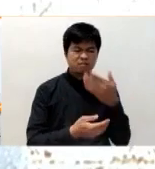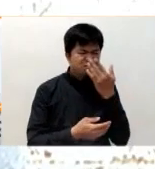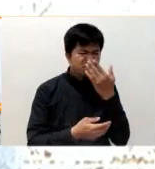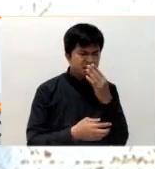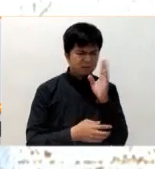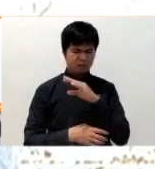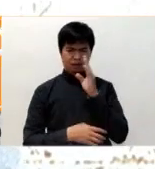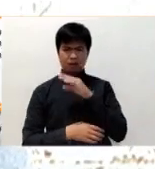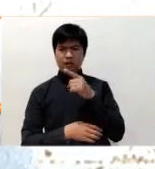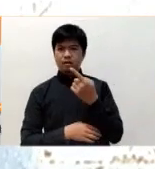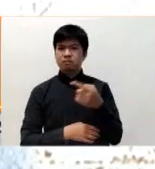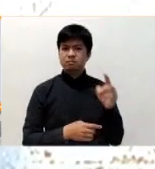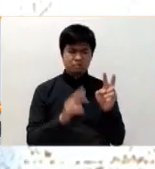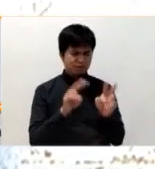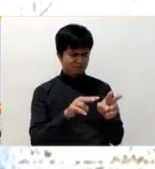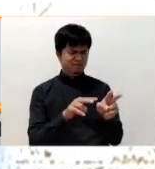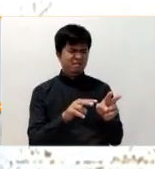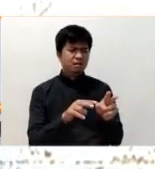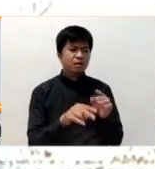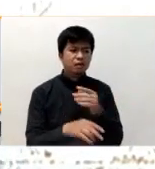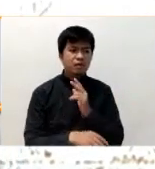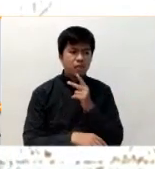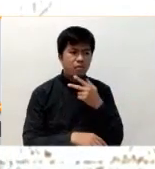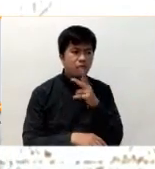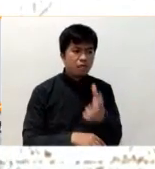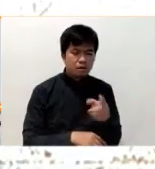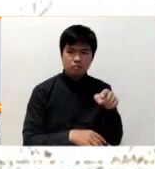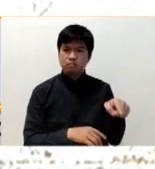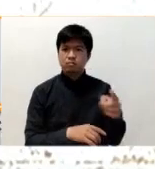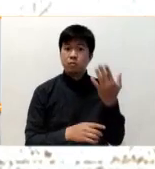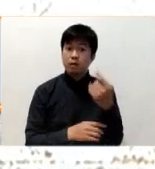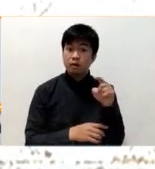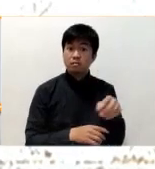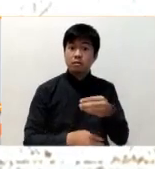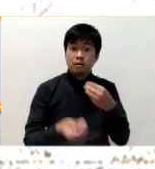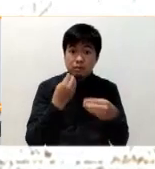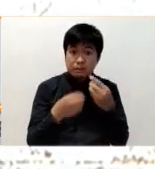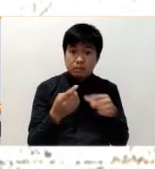manlulumo ka doon sa itsura nung mga kasi mga pagkain ito